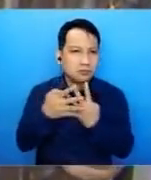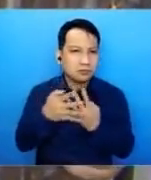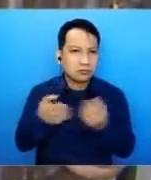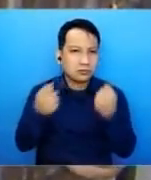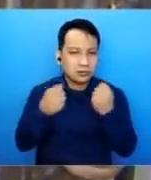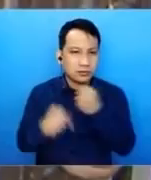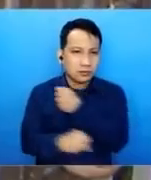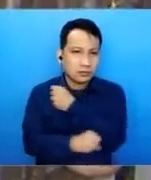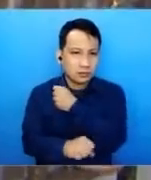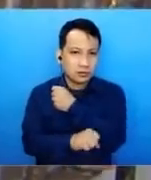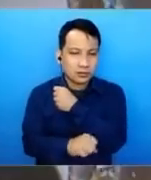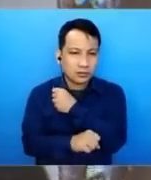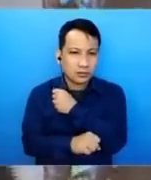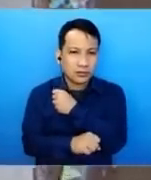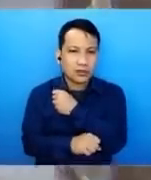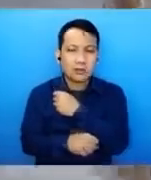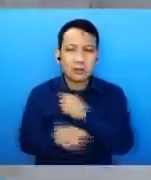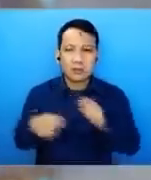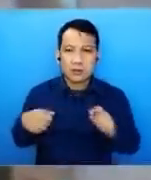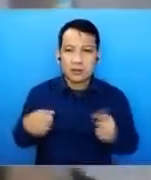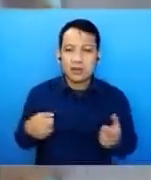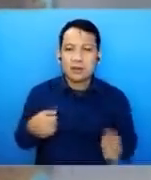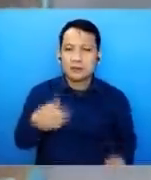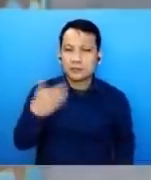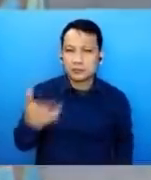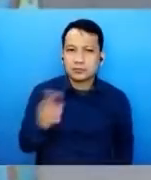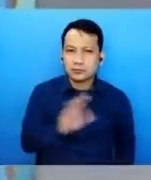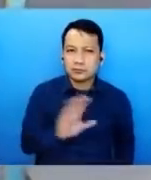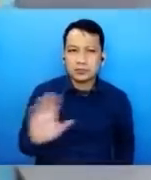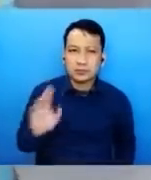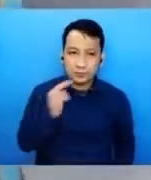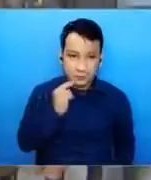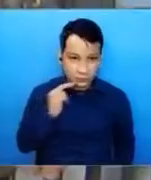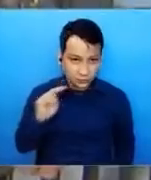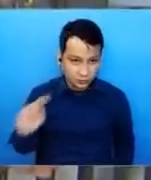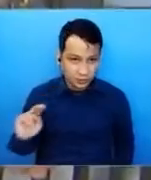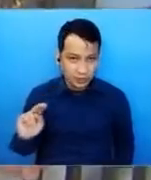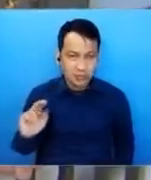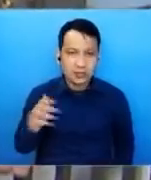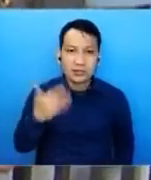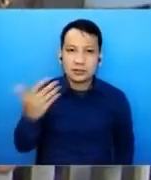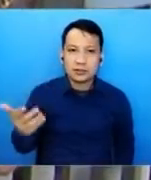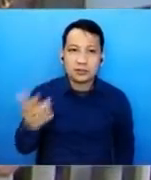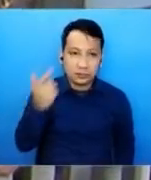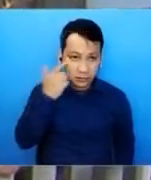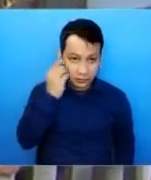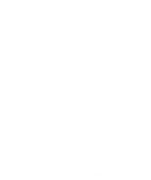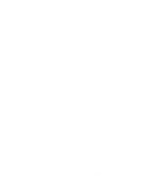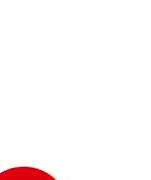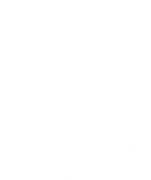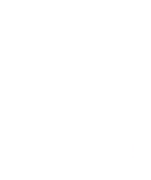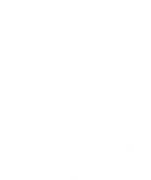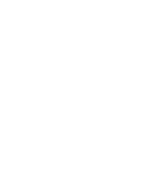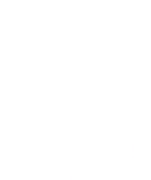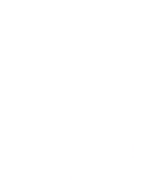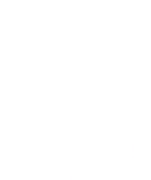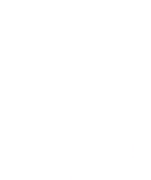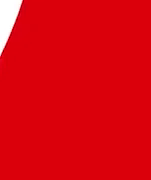with intimidation. Nagbabalita mula sa frontline, Gary De Leon, News 5.